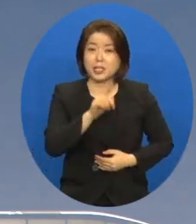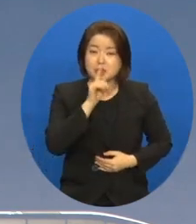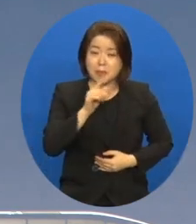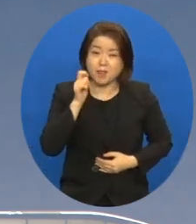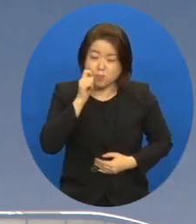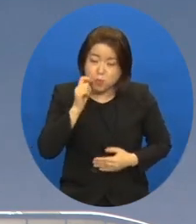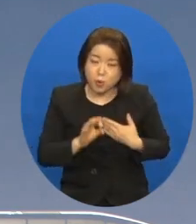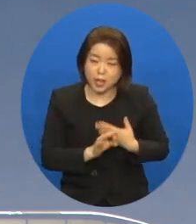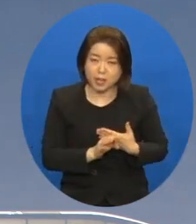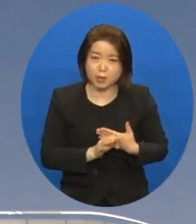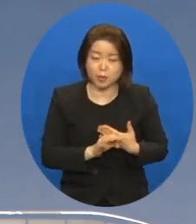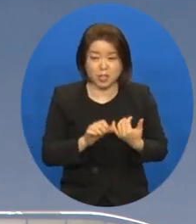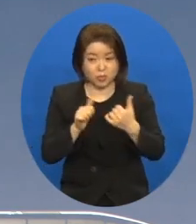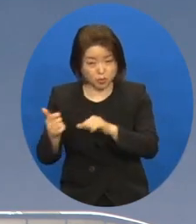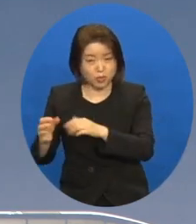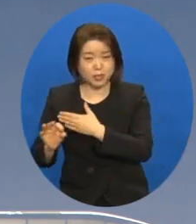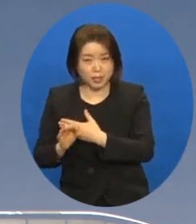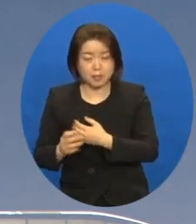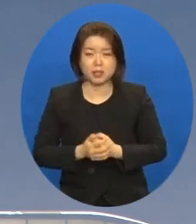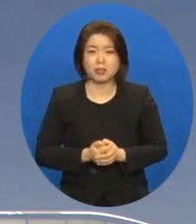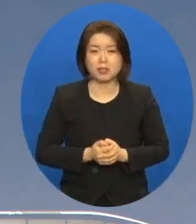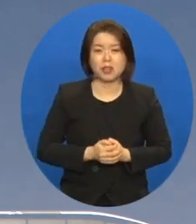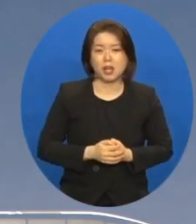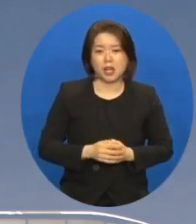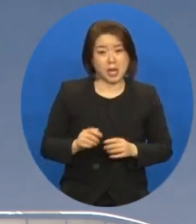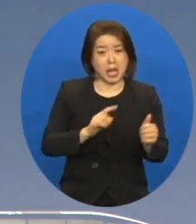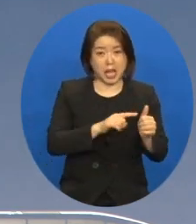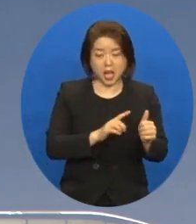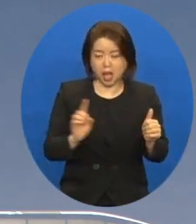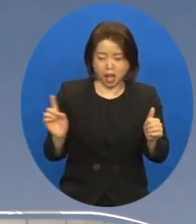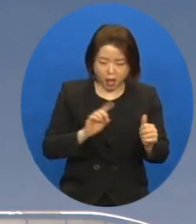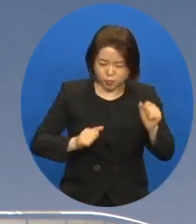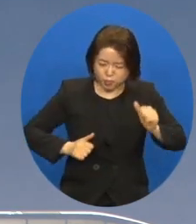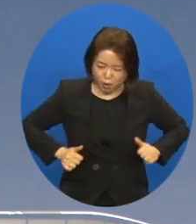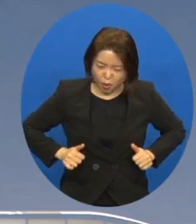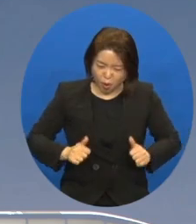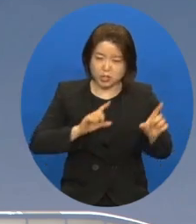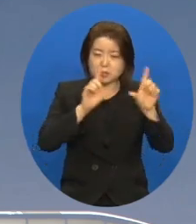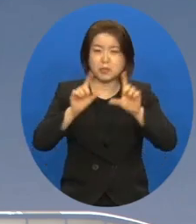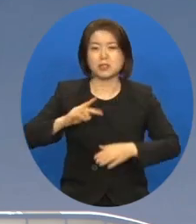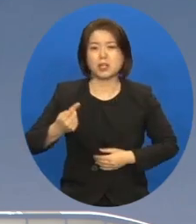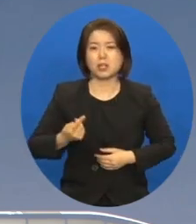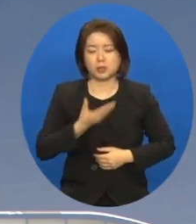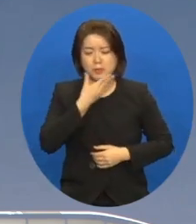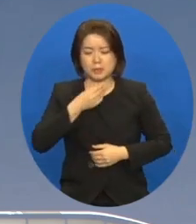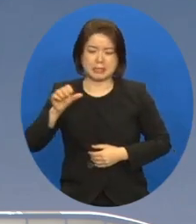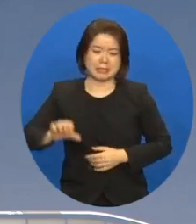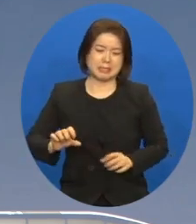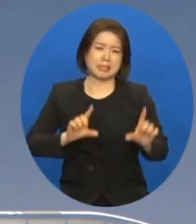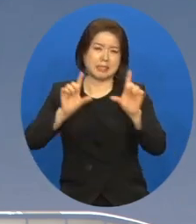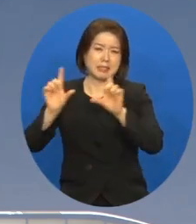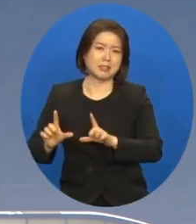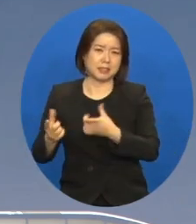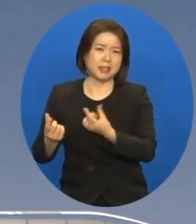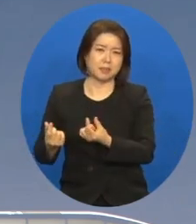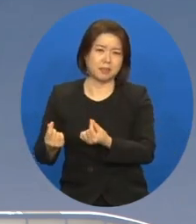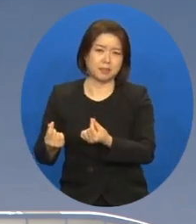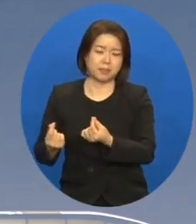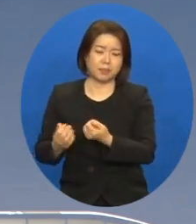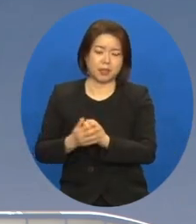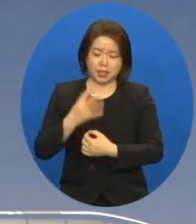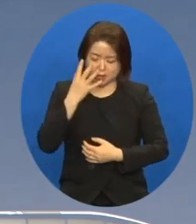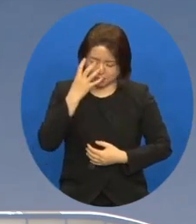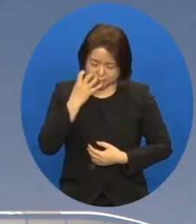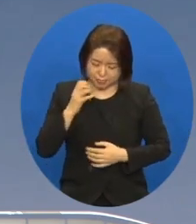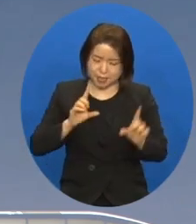못하고 죽었다면 그러면 그는 아무리 열심히 살아도 정말 저주 같은 삶, 정말